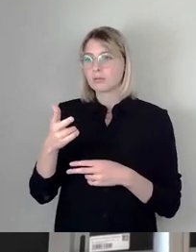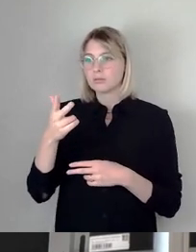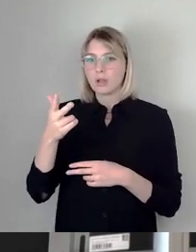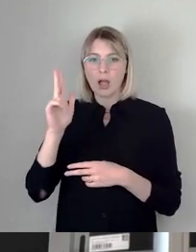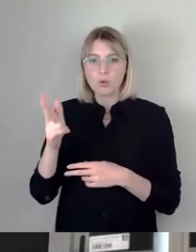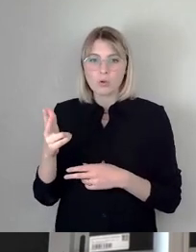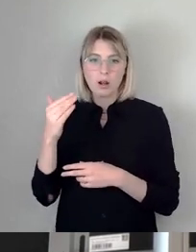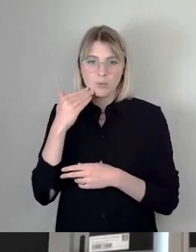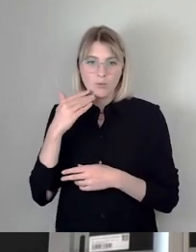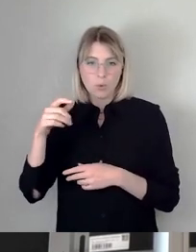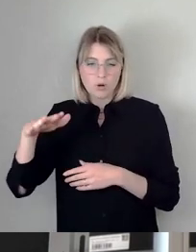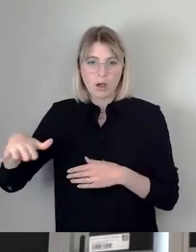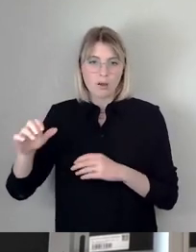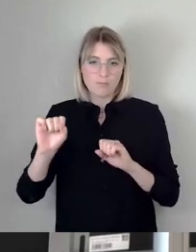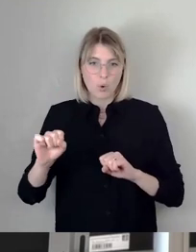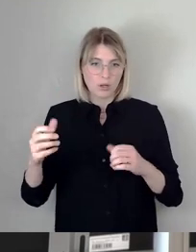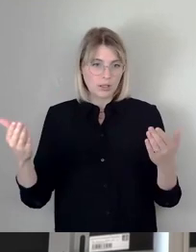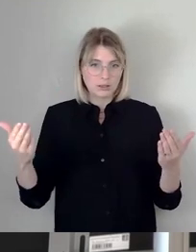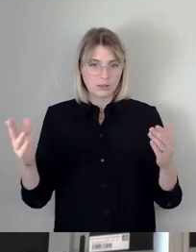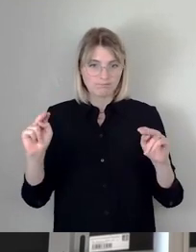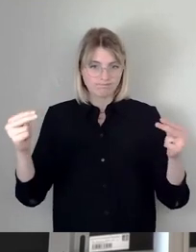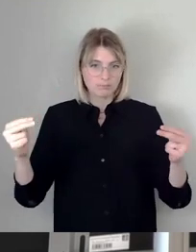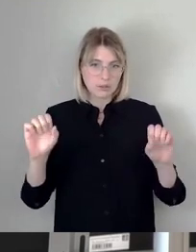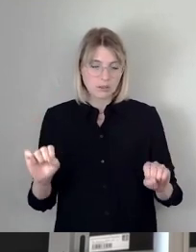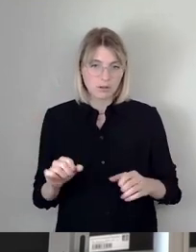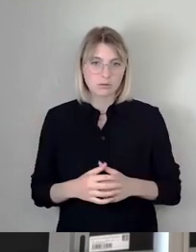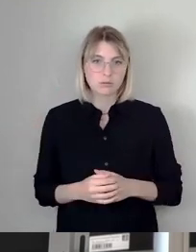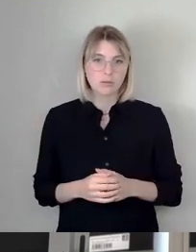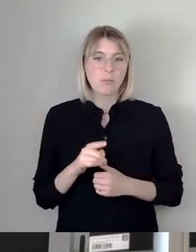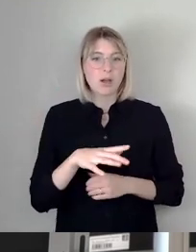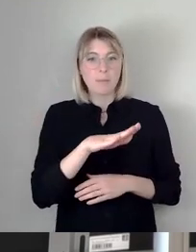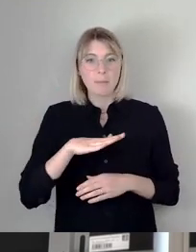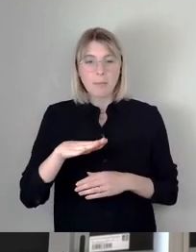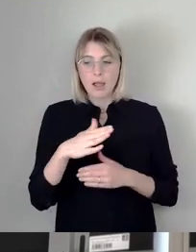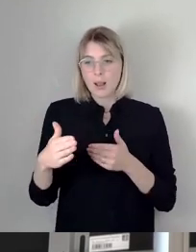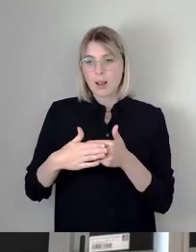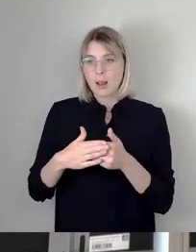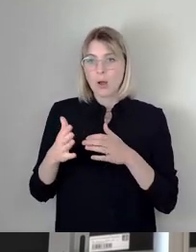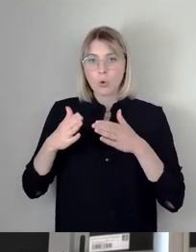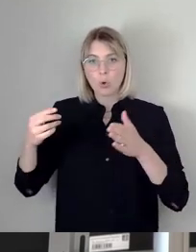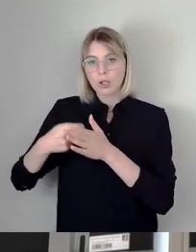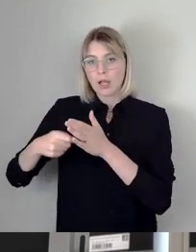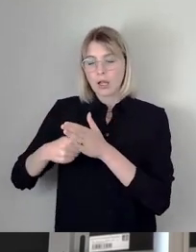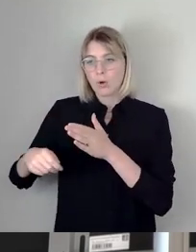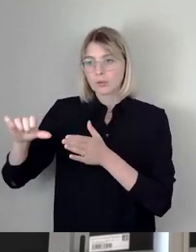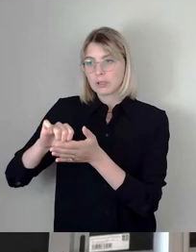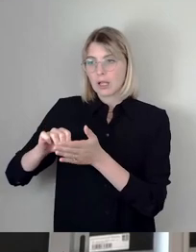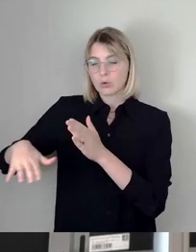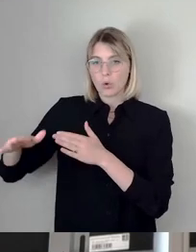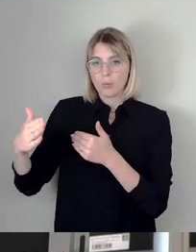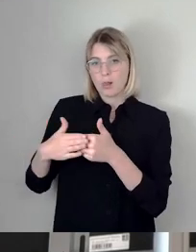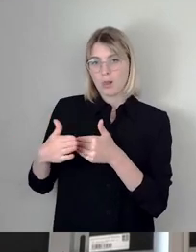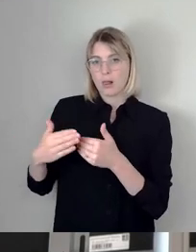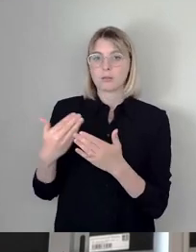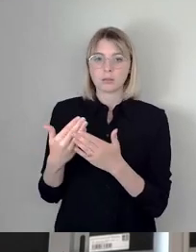werden. Zumal sich der Bereich dort direkt in der Nachbarschaft eines großen Einkaufszentrums befindet. Maßgeblich für die Deklaration